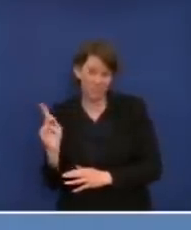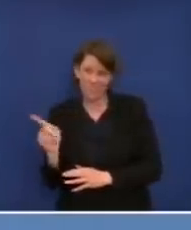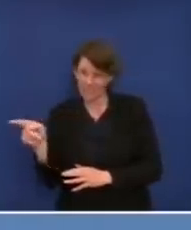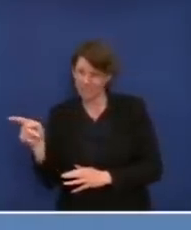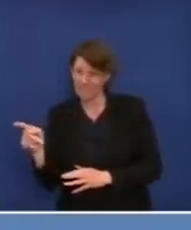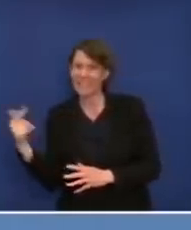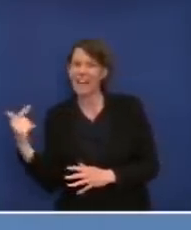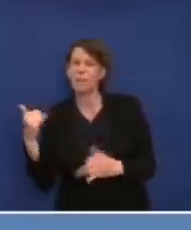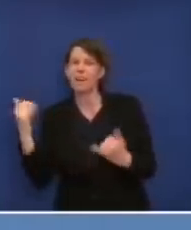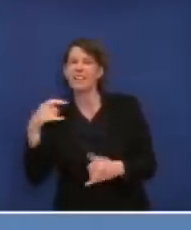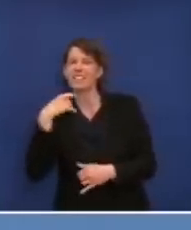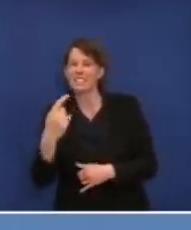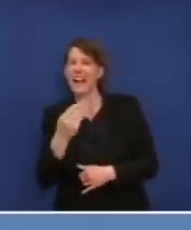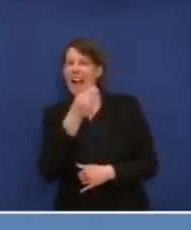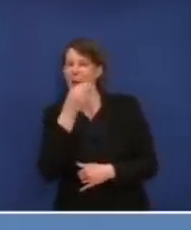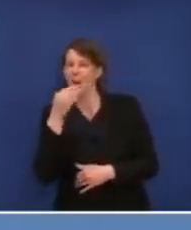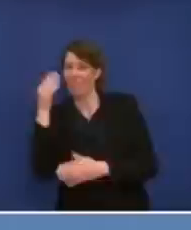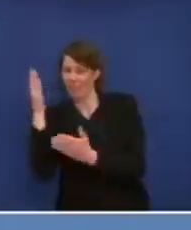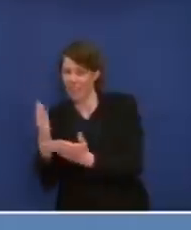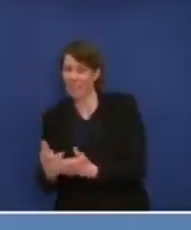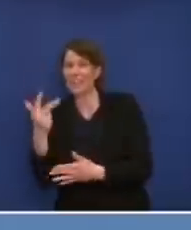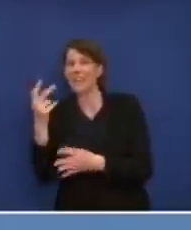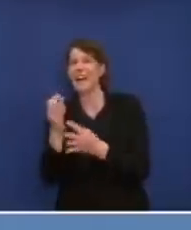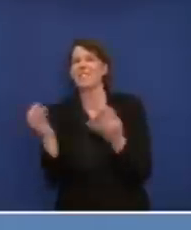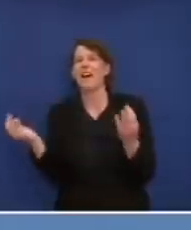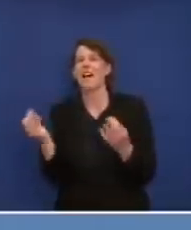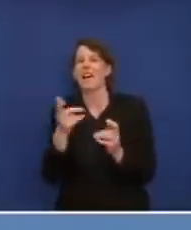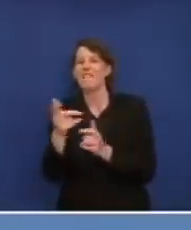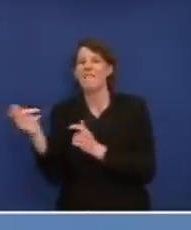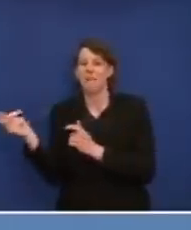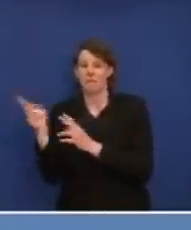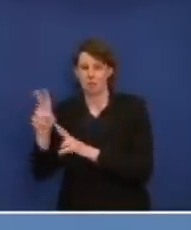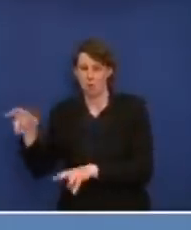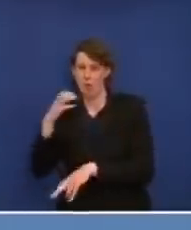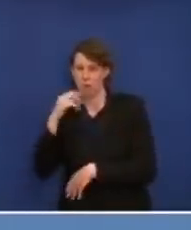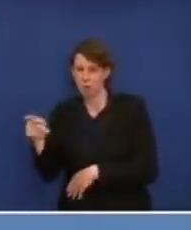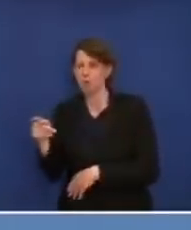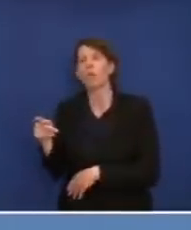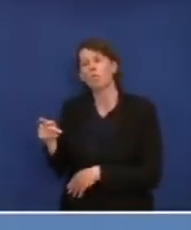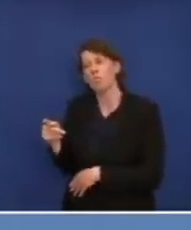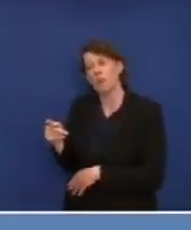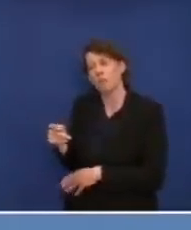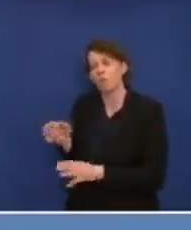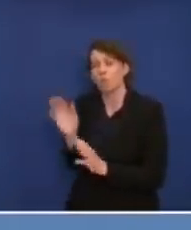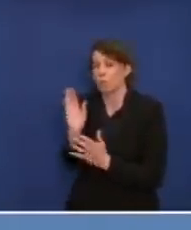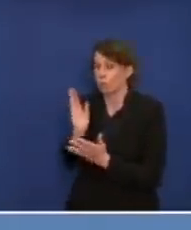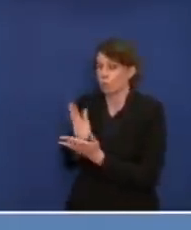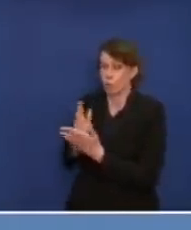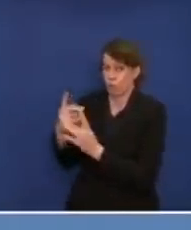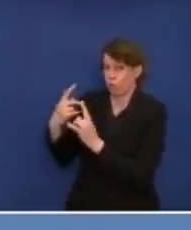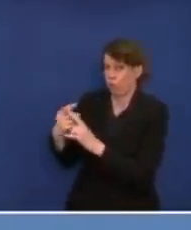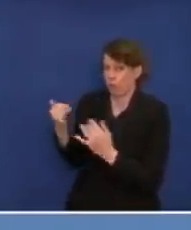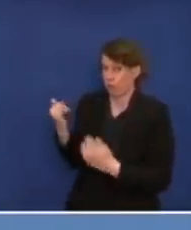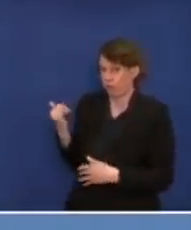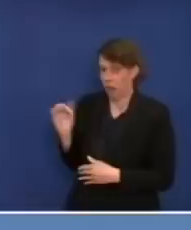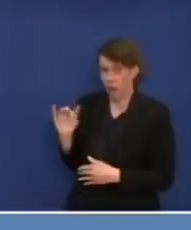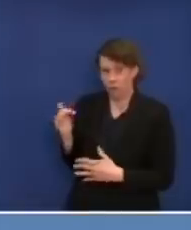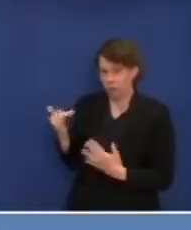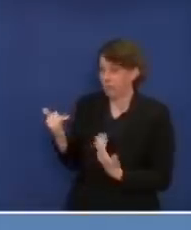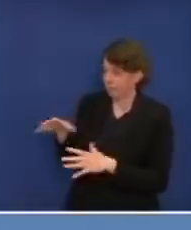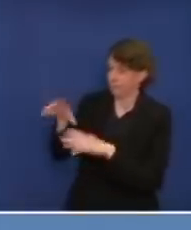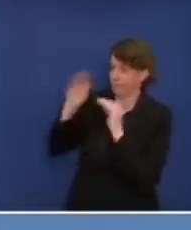eine dreitägige Waffenruhe. Die haben wir zur Kenntnis genommen, aber das muss ich natürlich erst in der Realität beweisen.